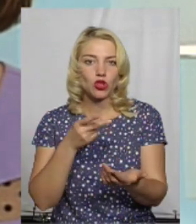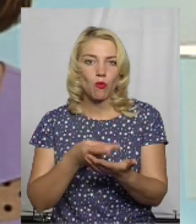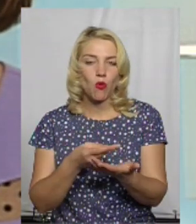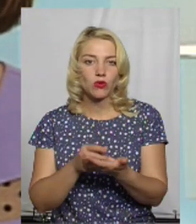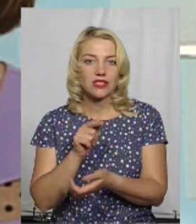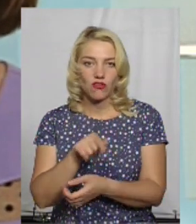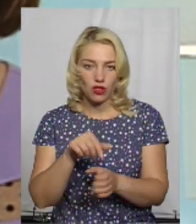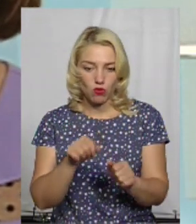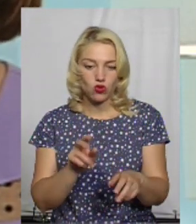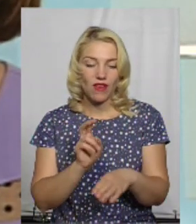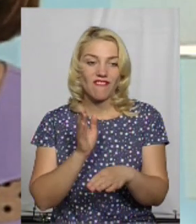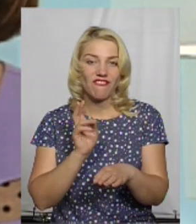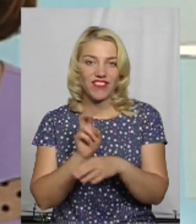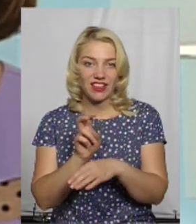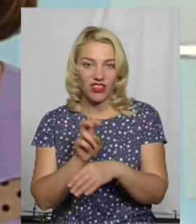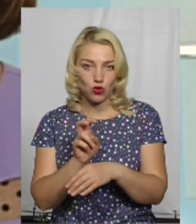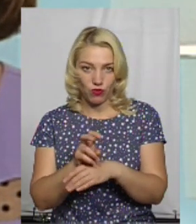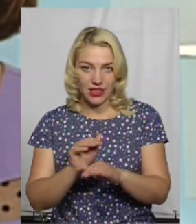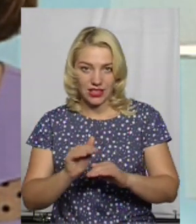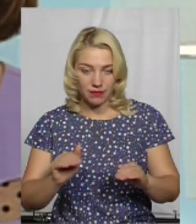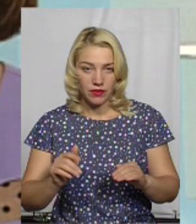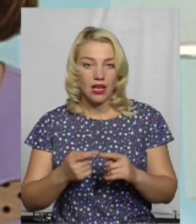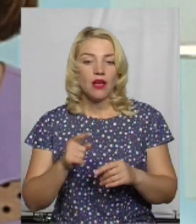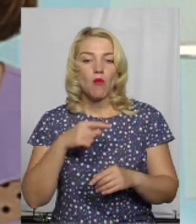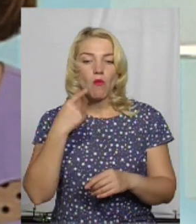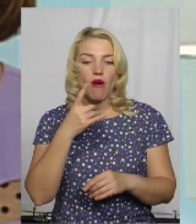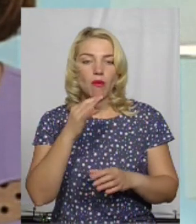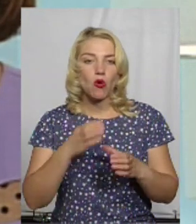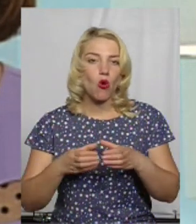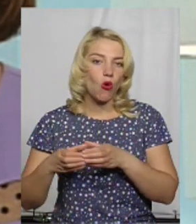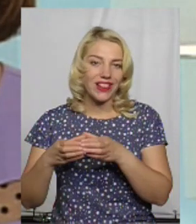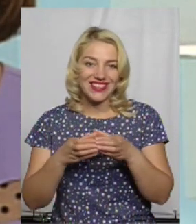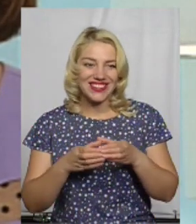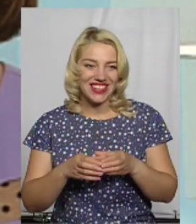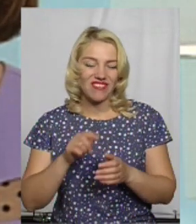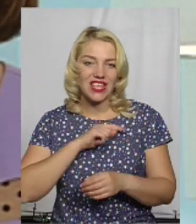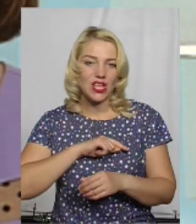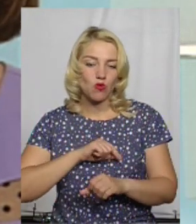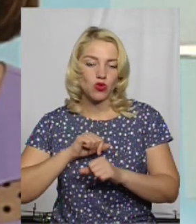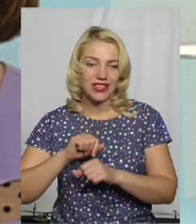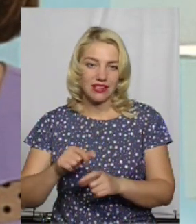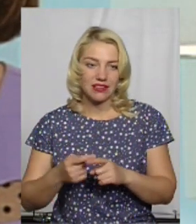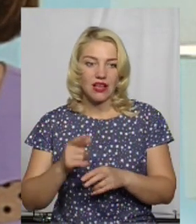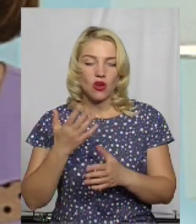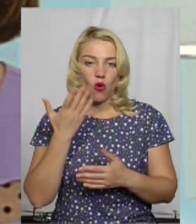вони відвідувати можуть. Отут мова йде якраз про колективний імунітет. Тоді, коли більшість,